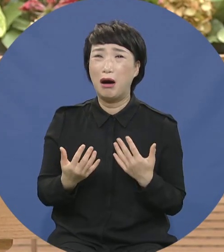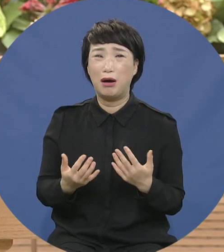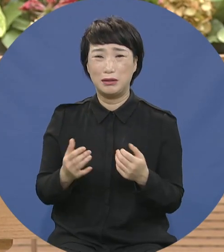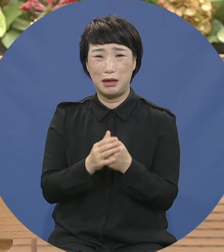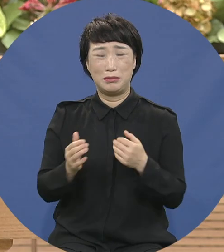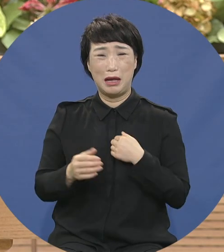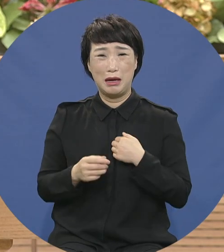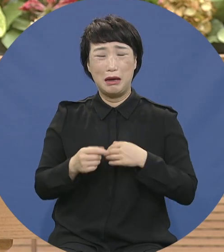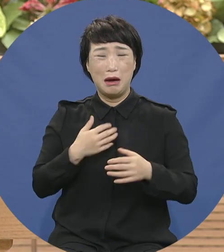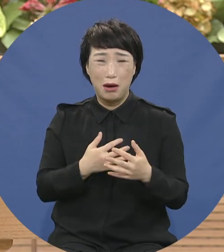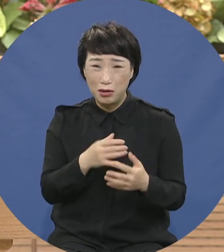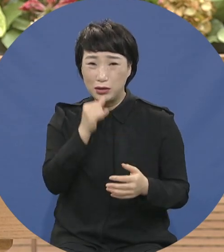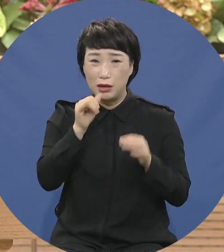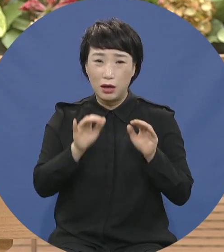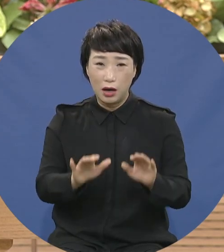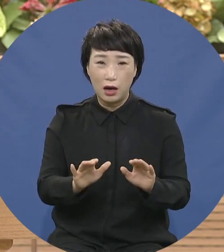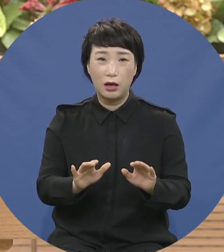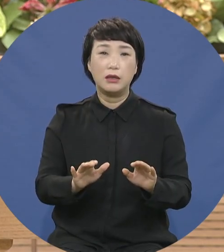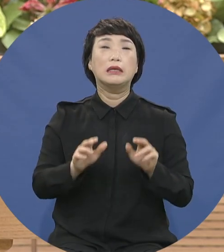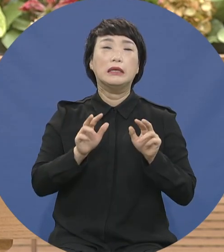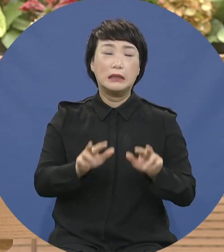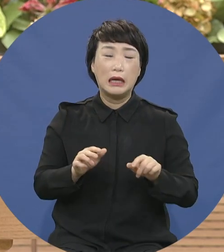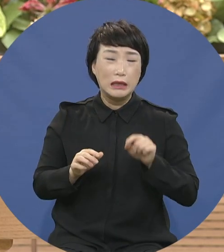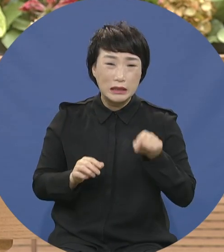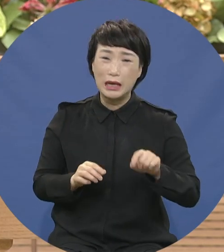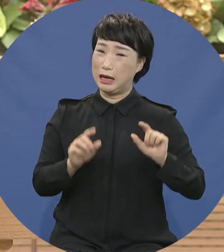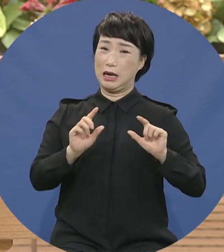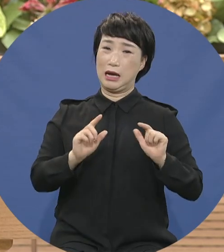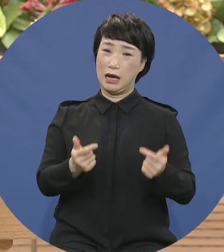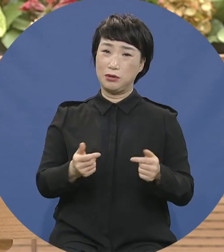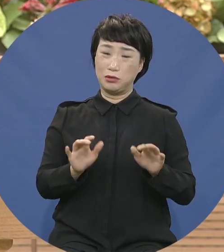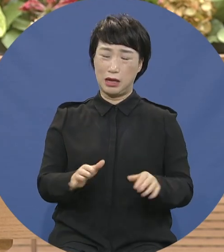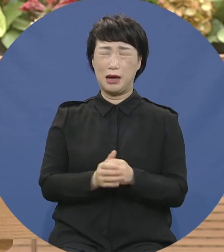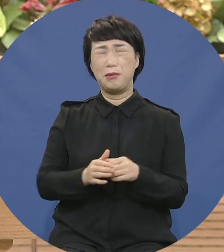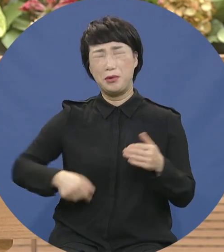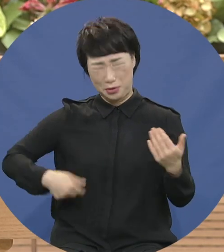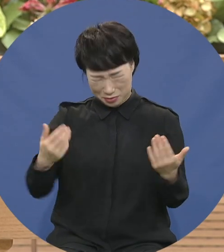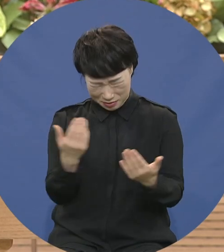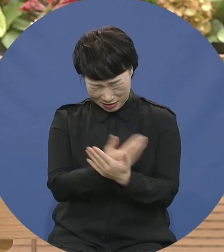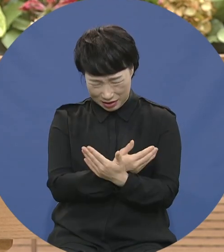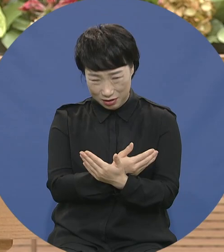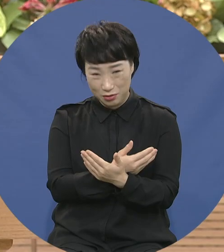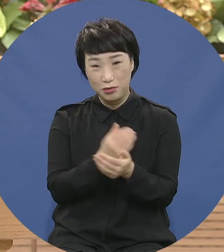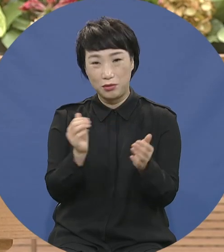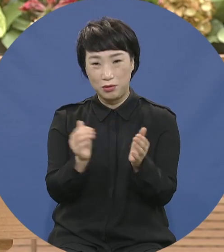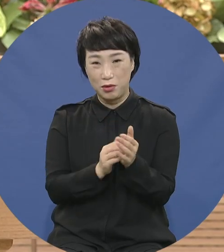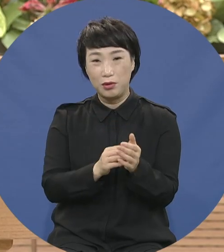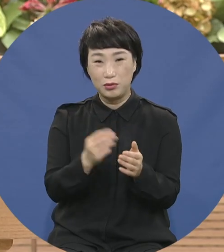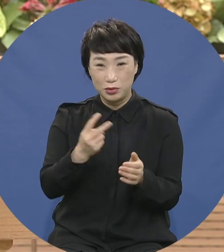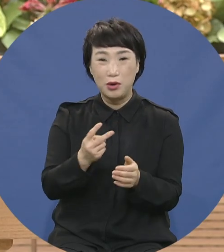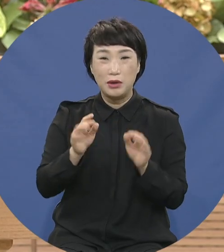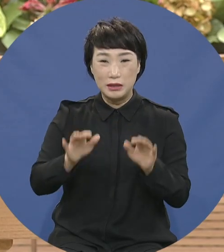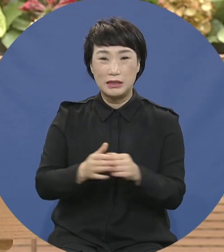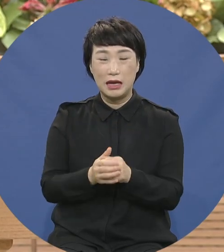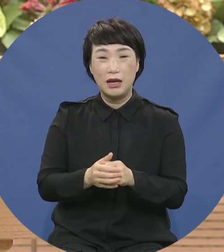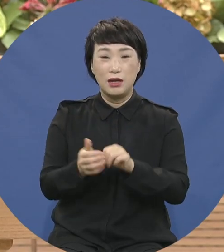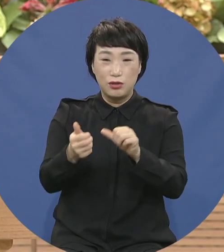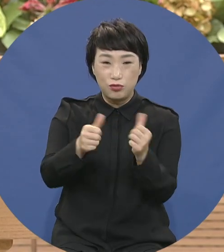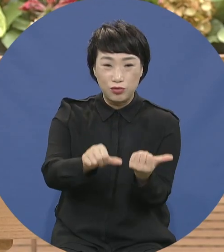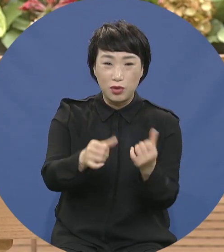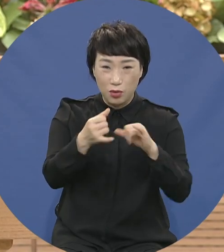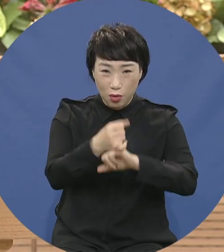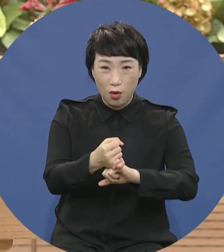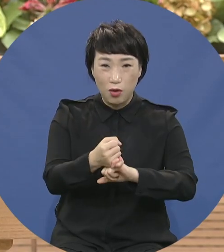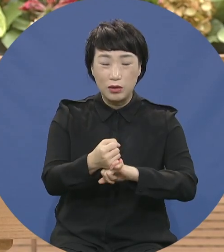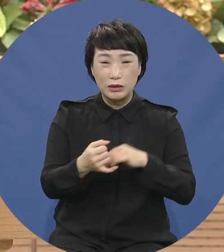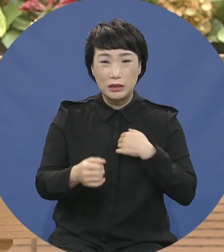때문에 전전긍긍했습니다. 이것이 아니라 회개하라. 그리고 정령